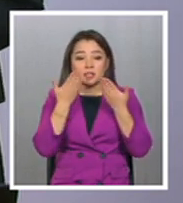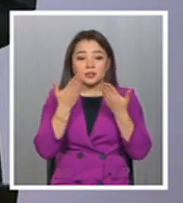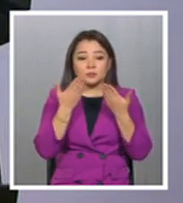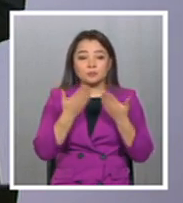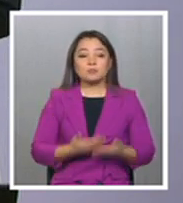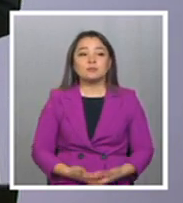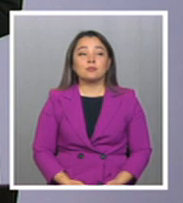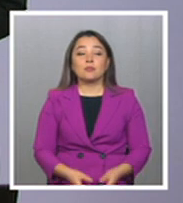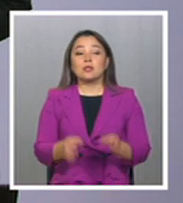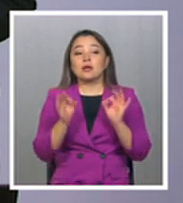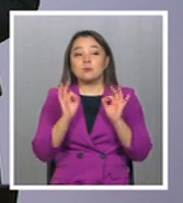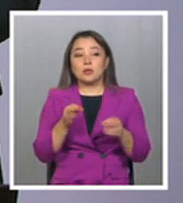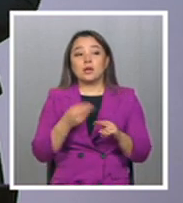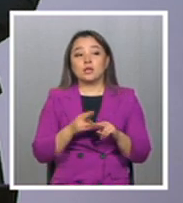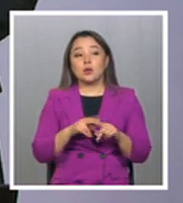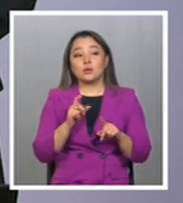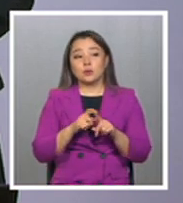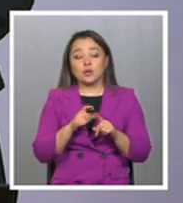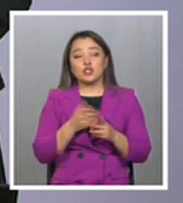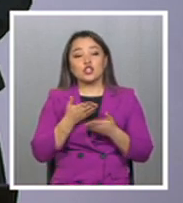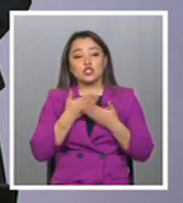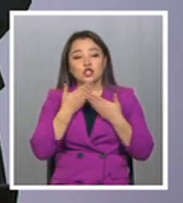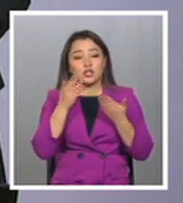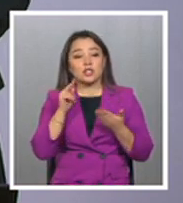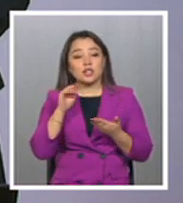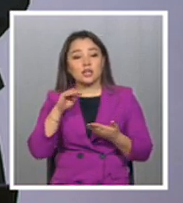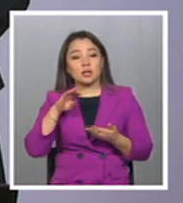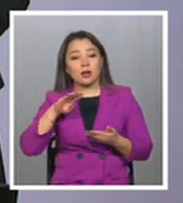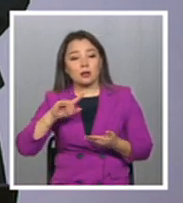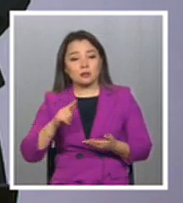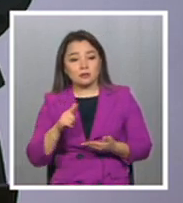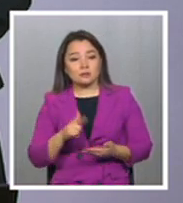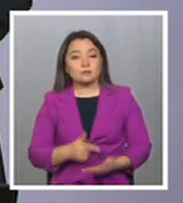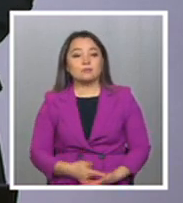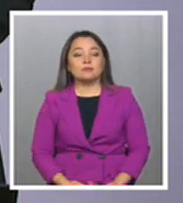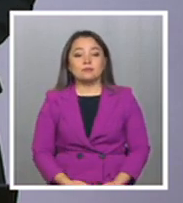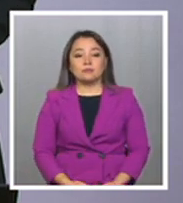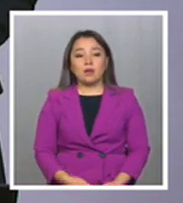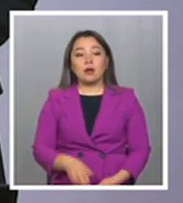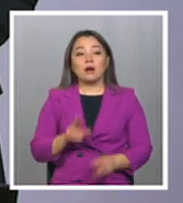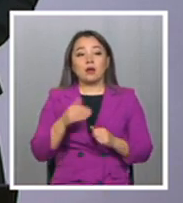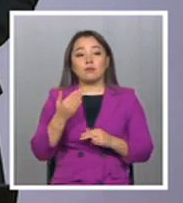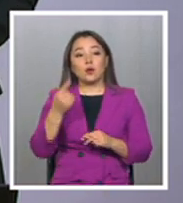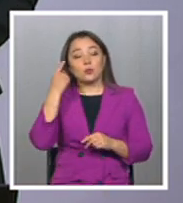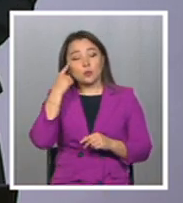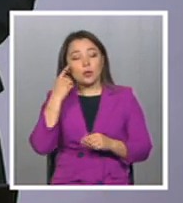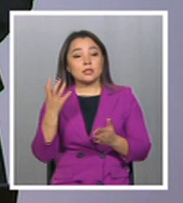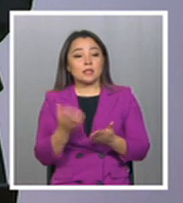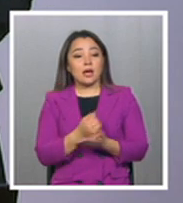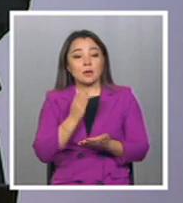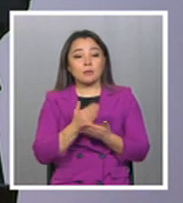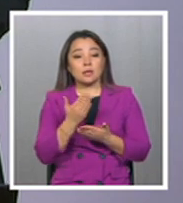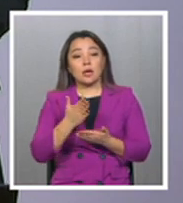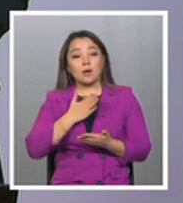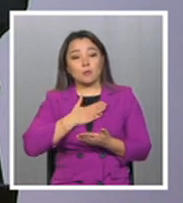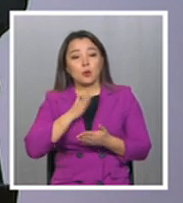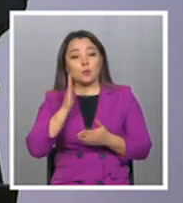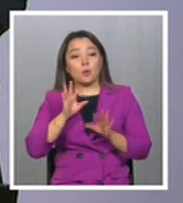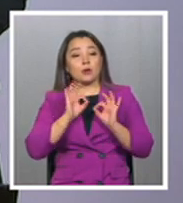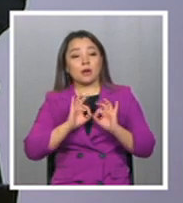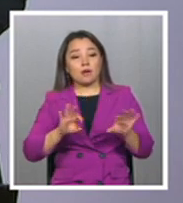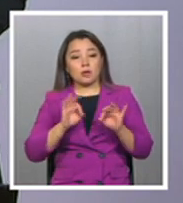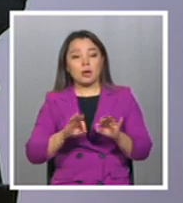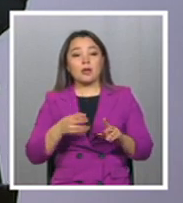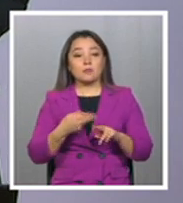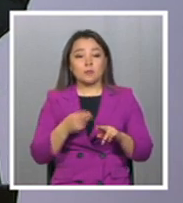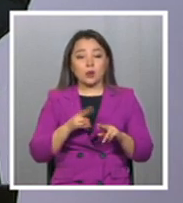читатель? Верно, это слово образовано от слова читать. Как вы уже, наверное, все догадались, мы с вами будем говорить